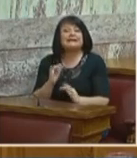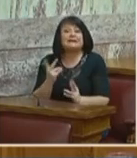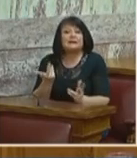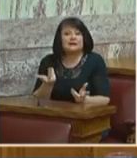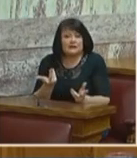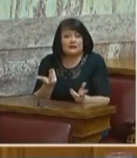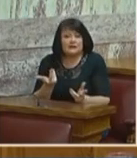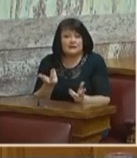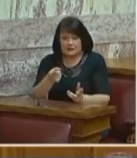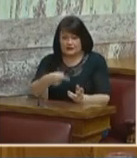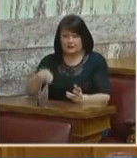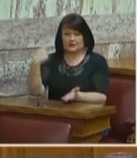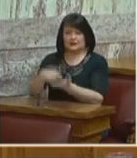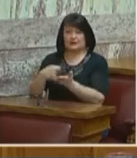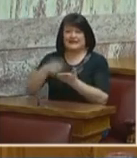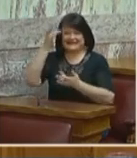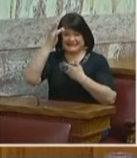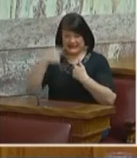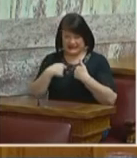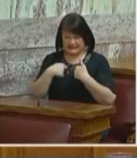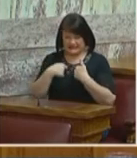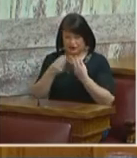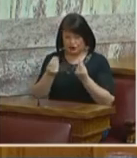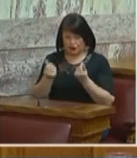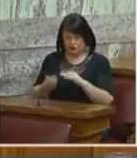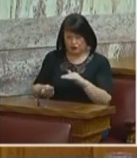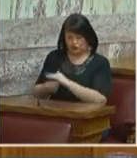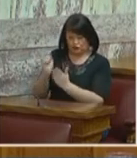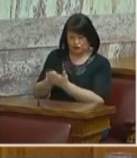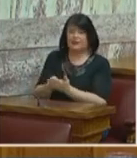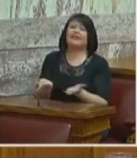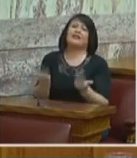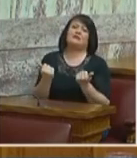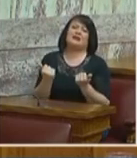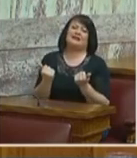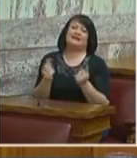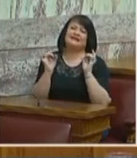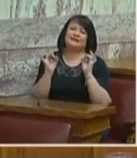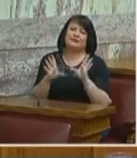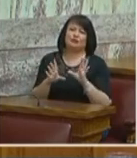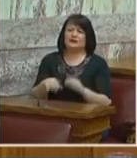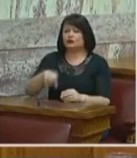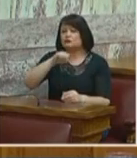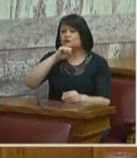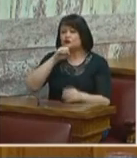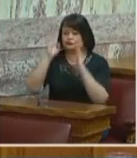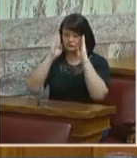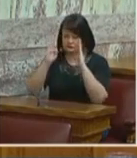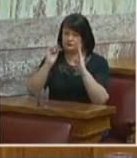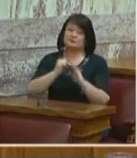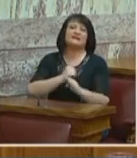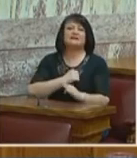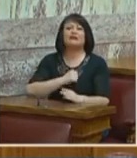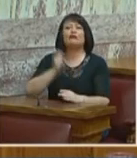να μπορεί να αγοραστεί η συνείδησή μου. Η θεώρησή μου για την πολιτική, όπως και σήμερα και άλλες φορές ως βουλευτής είχα